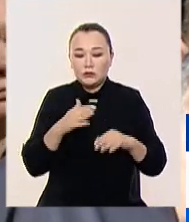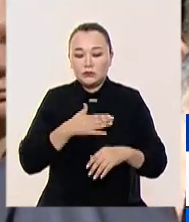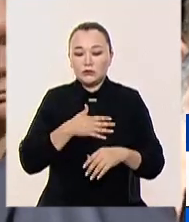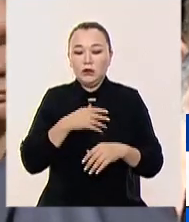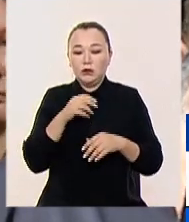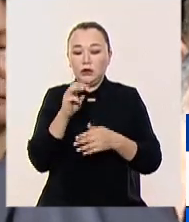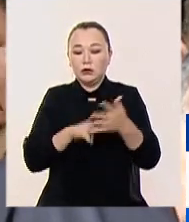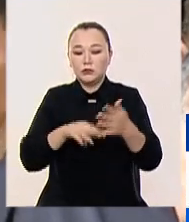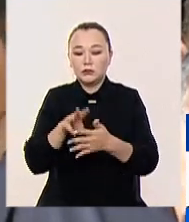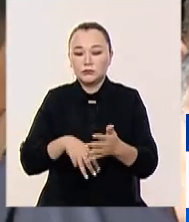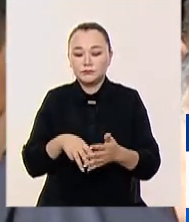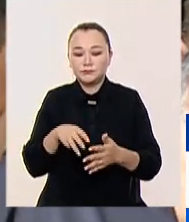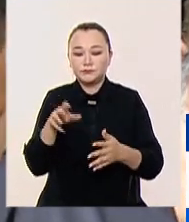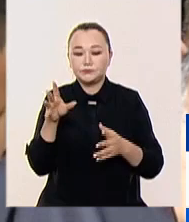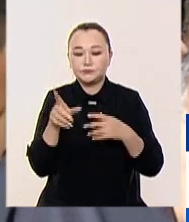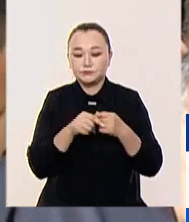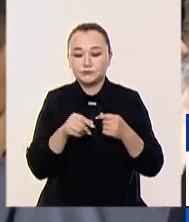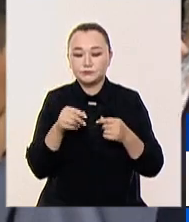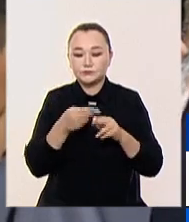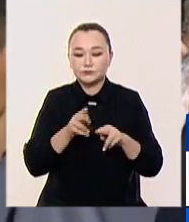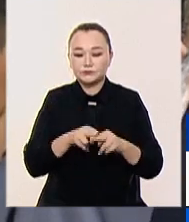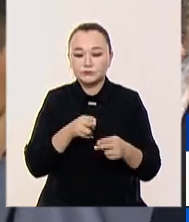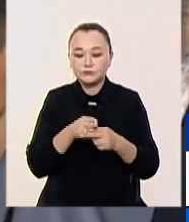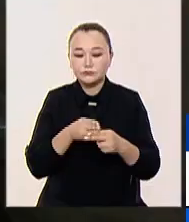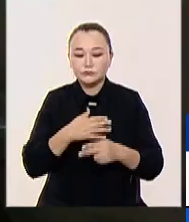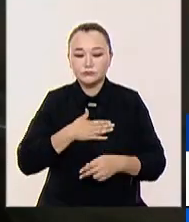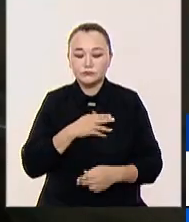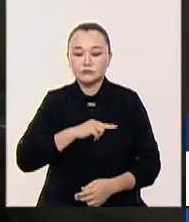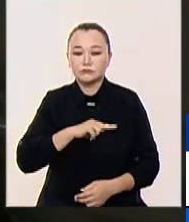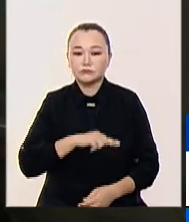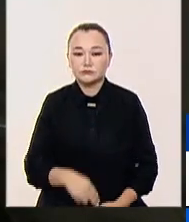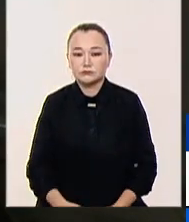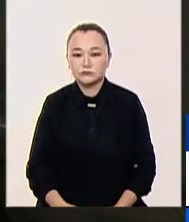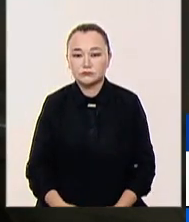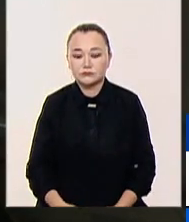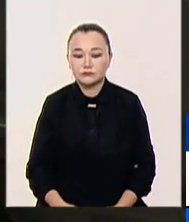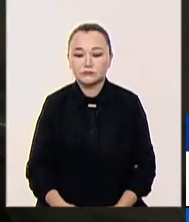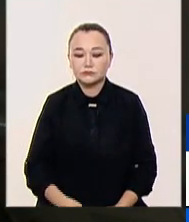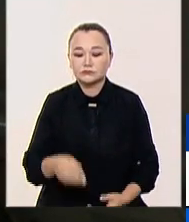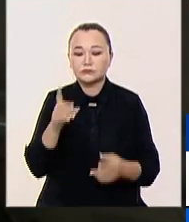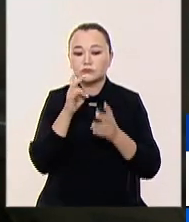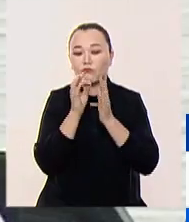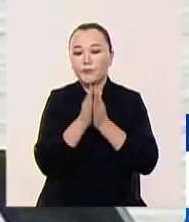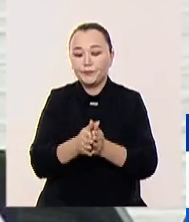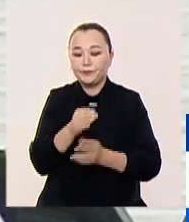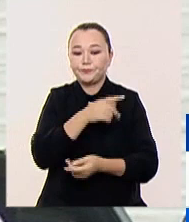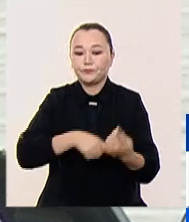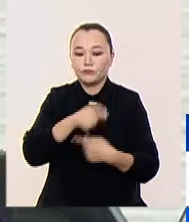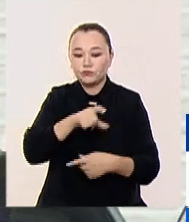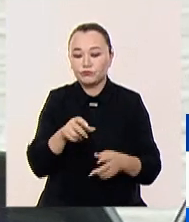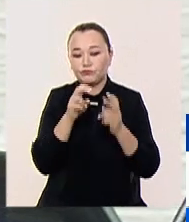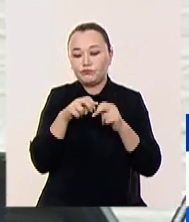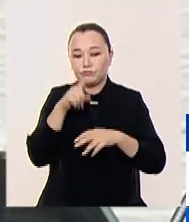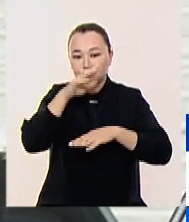тоже штрафуется. И, соответственно, это тоже мешает нашей работе. На просьбу бизнесменов разобраться,